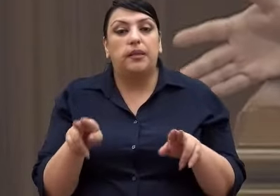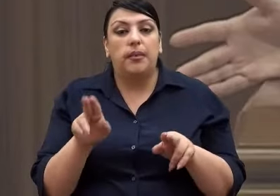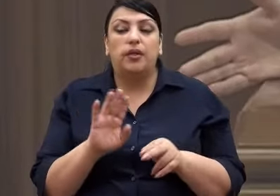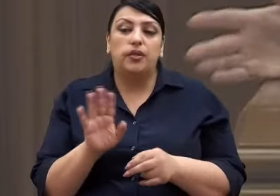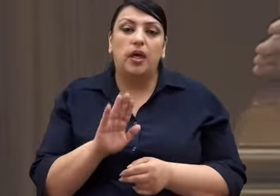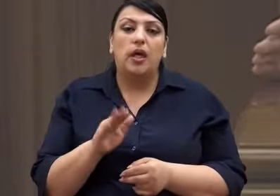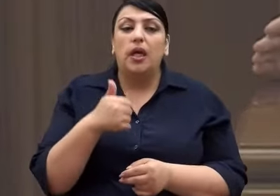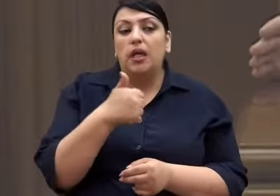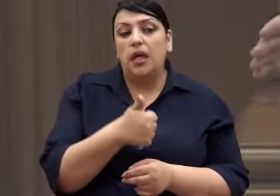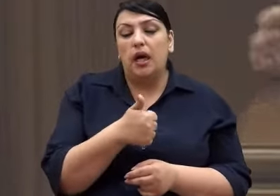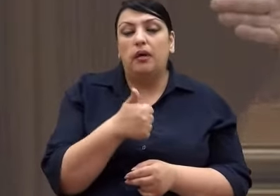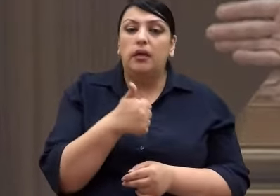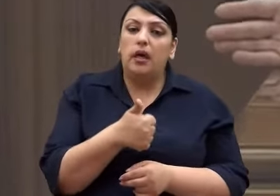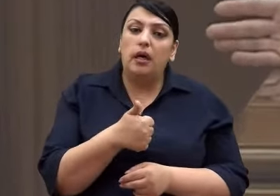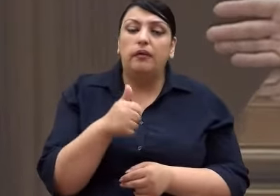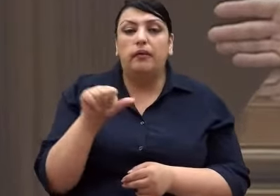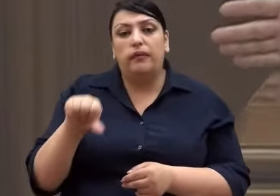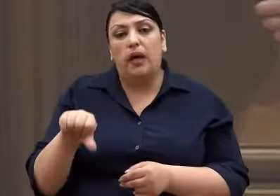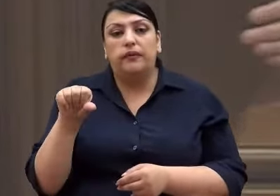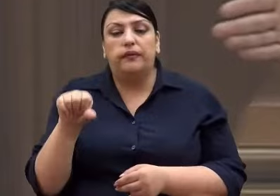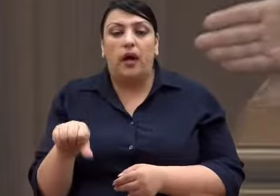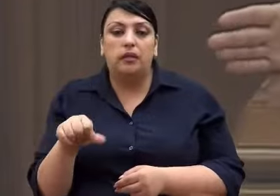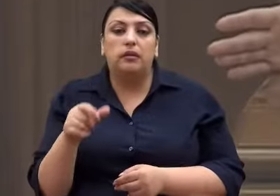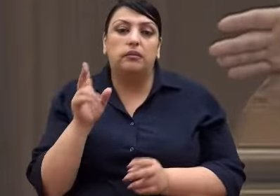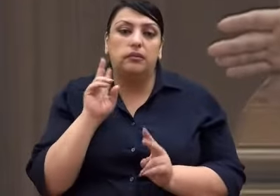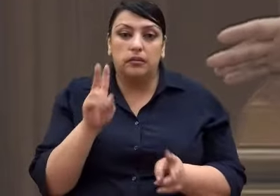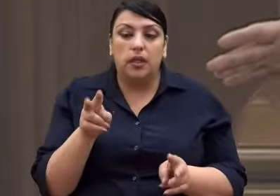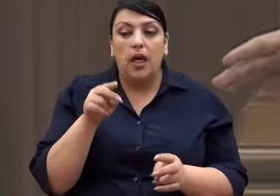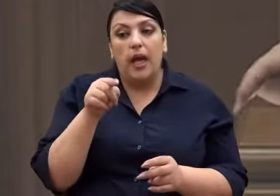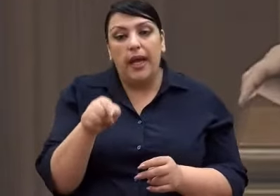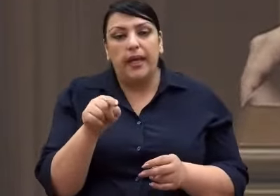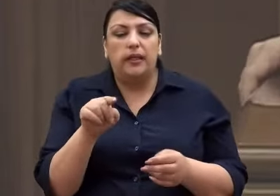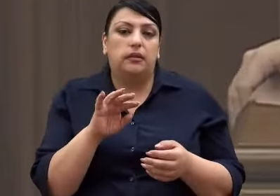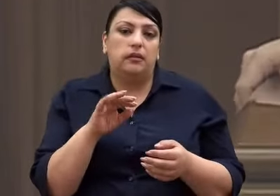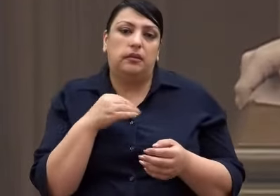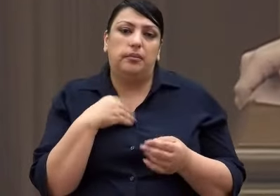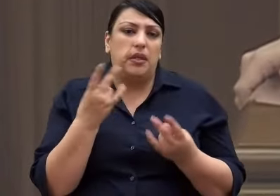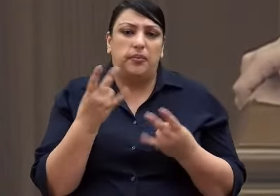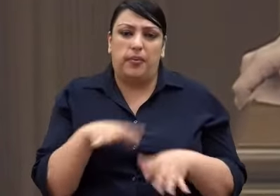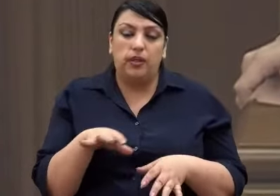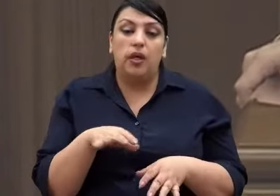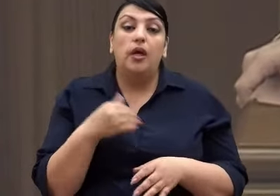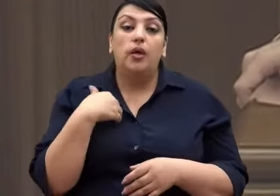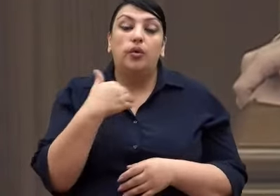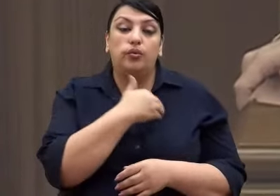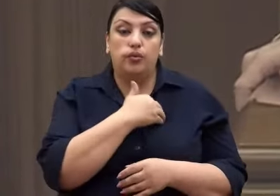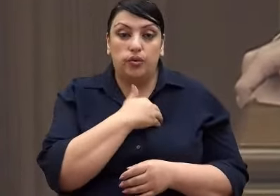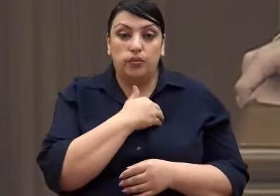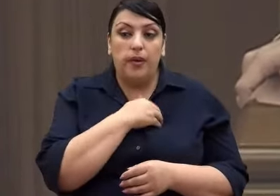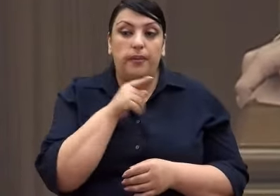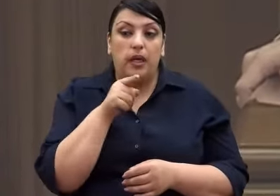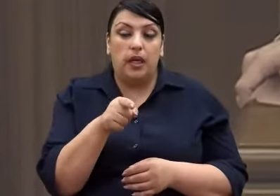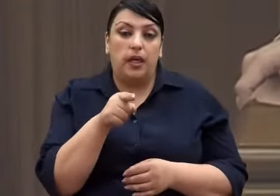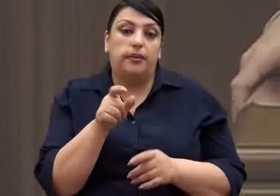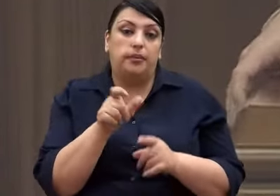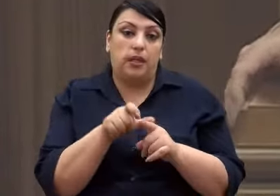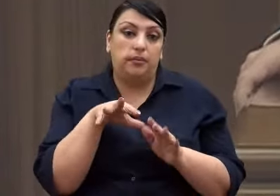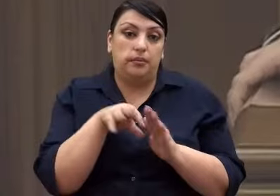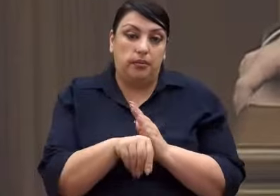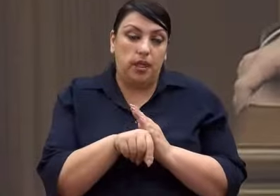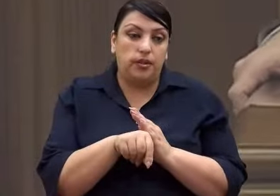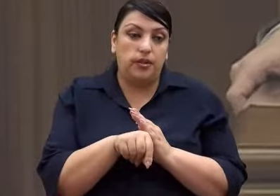բաները լավն են, իսկ վատ բաները վատն են, այդ ոչի մեջ չէ, այլ ավելի շատ այն ոճի մեջ, թե ինչ